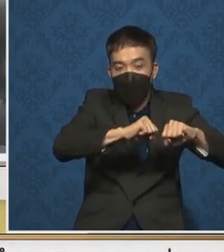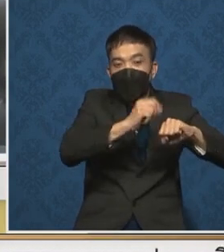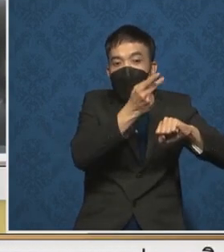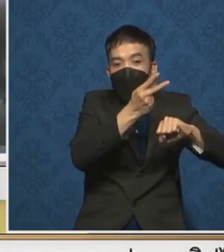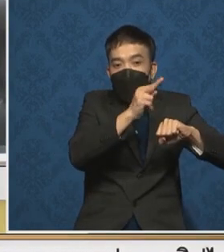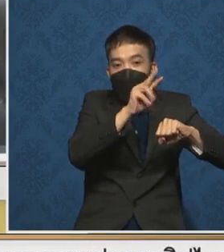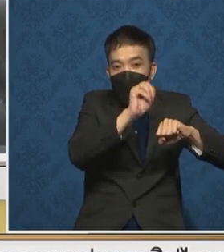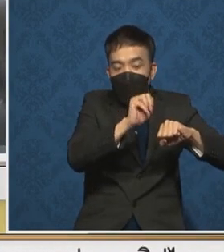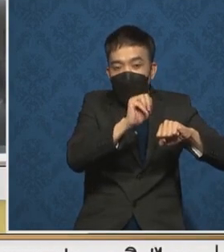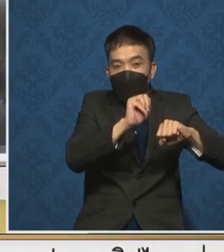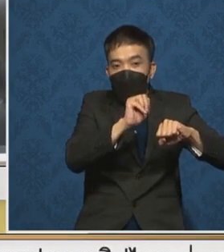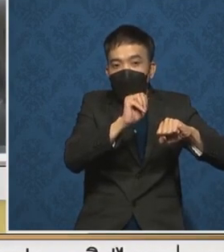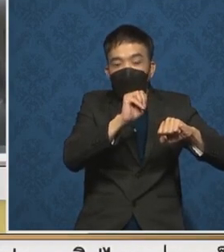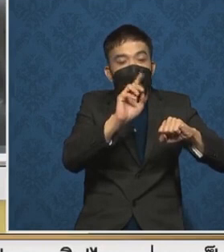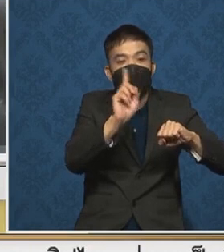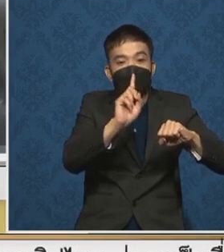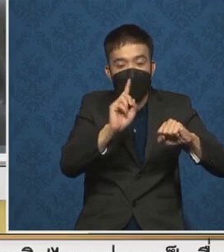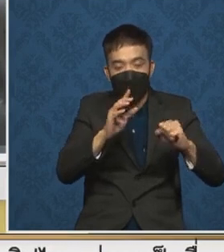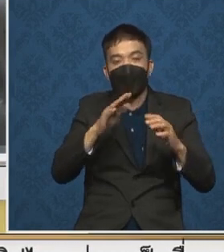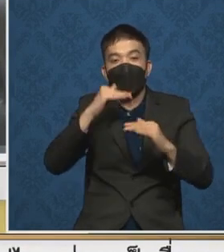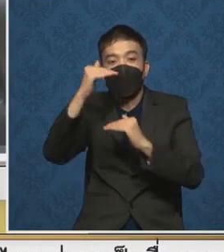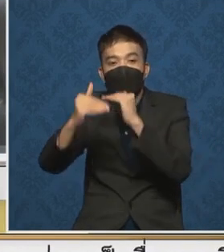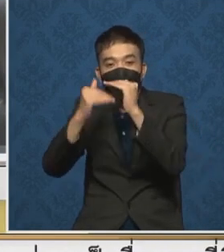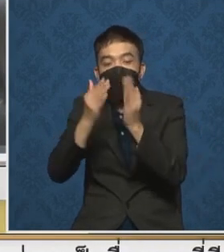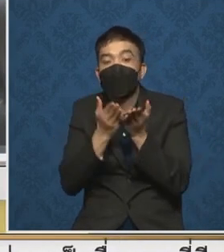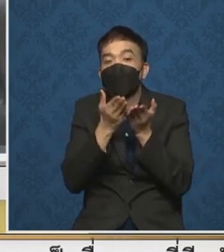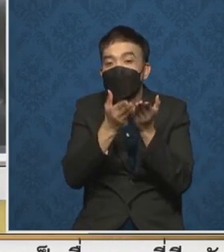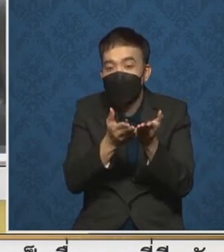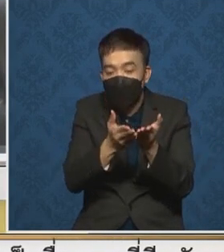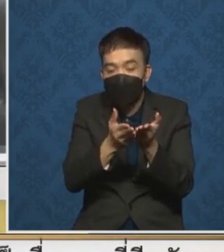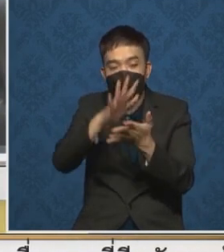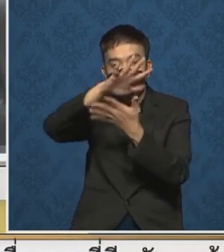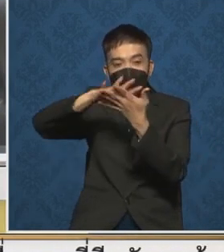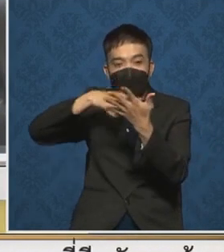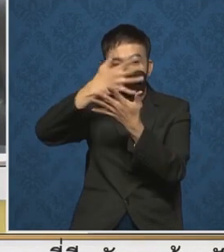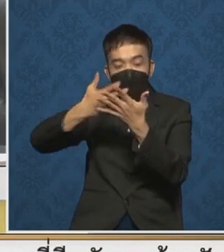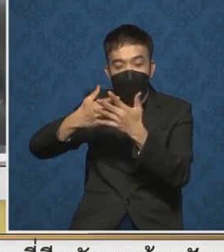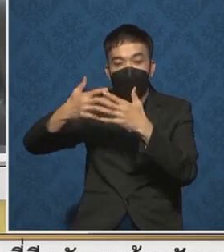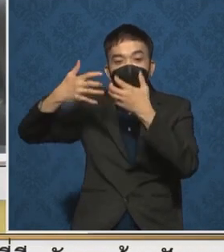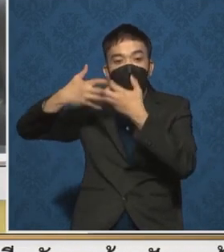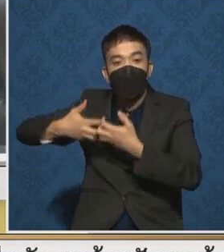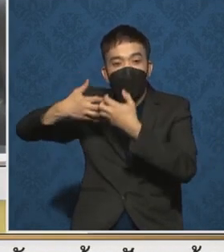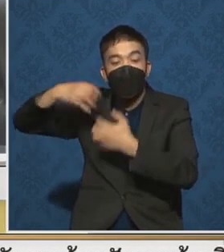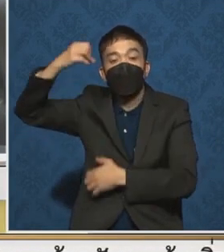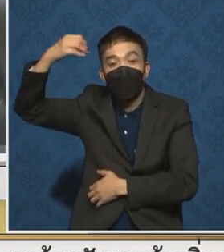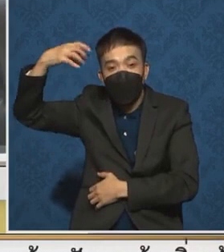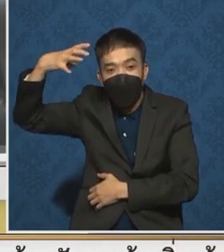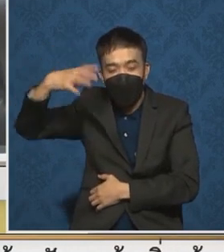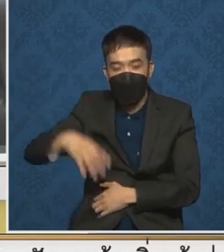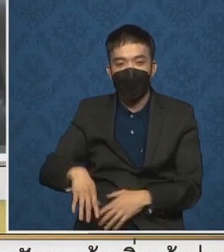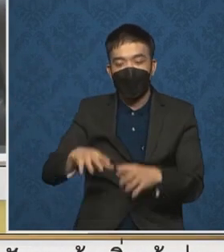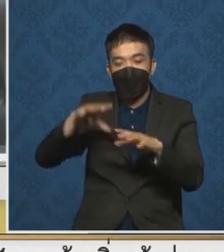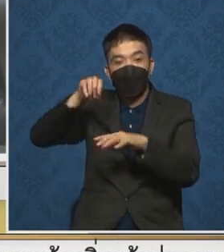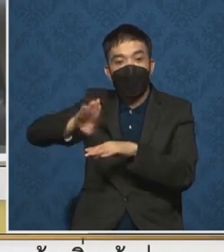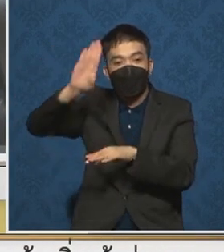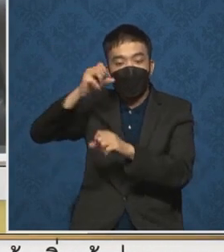Bryce้พัฒนาหน้าเหลือที่ท่านสาทิพูดให้วางแผนสedoidingารณปฟ้าและใหทำนิคมอุตสากรรม